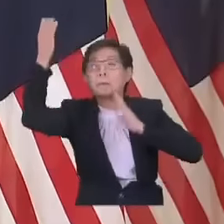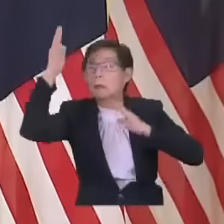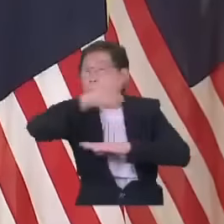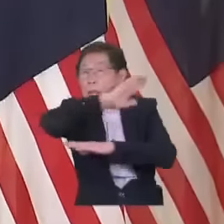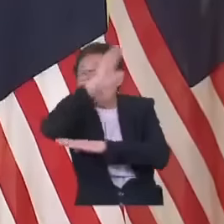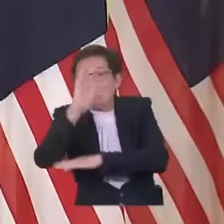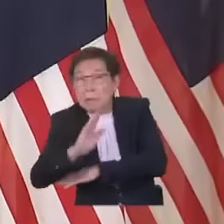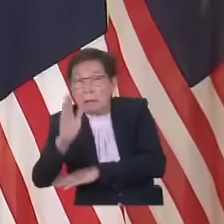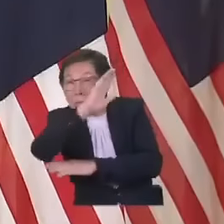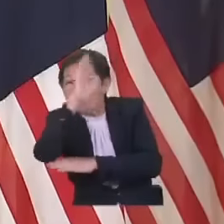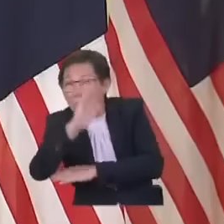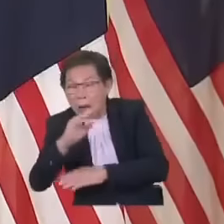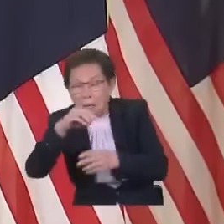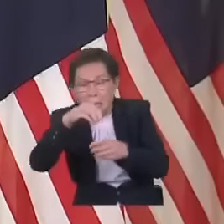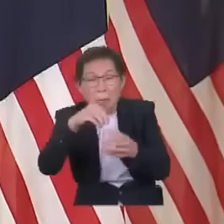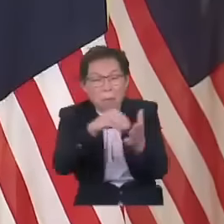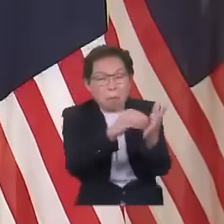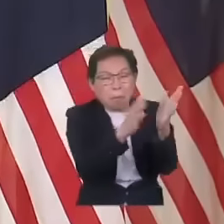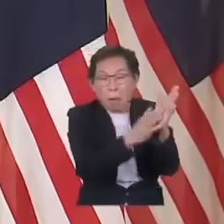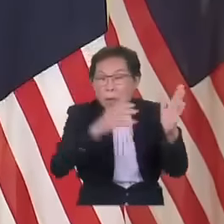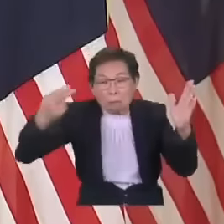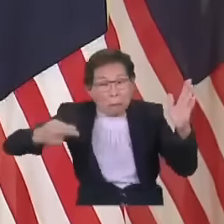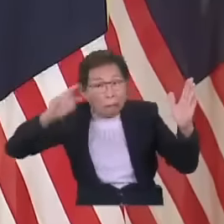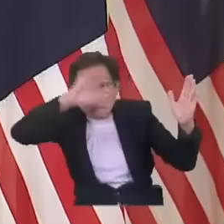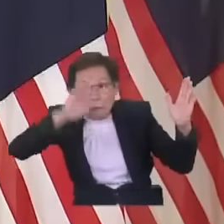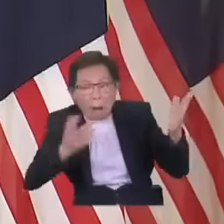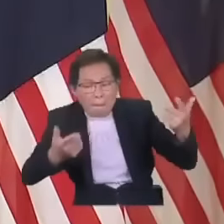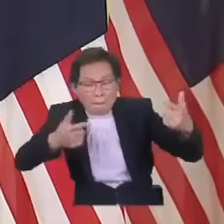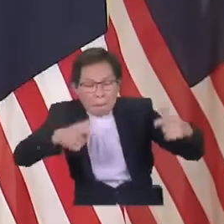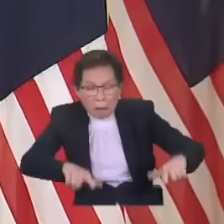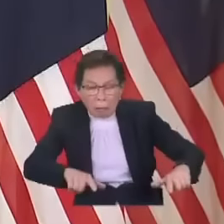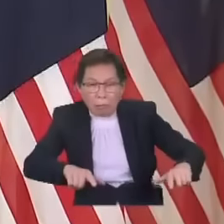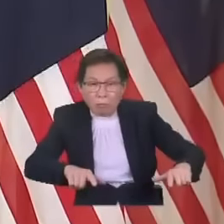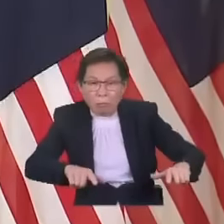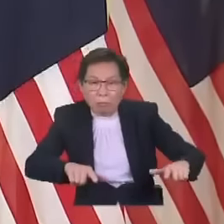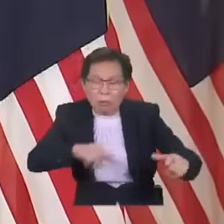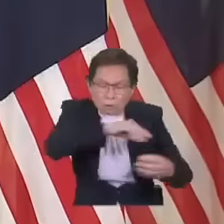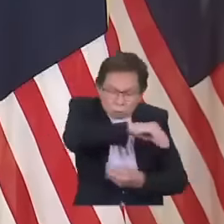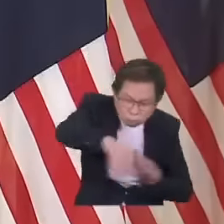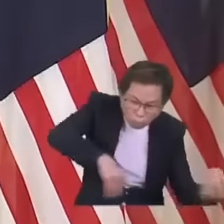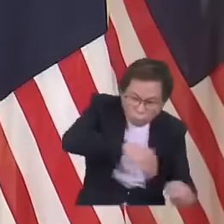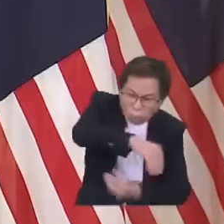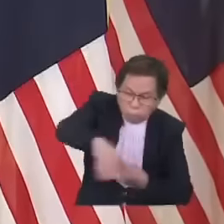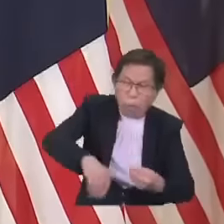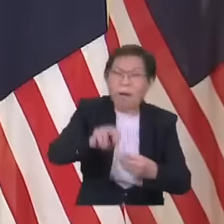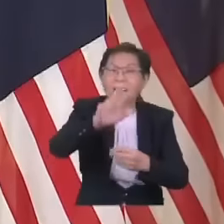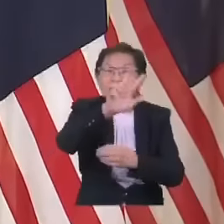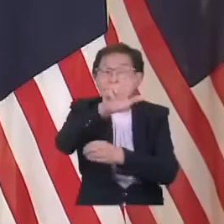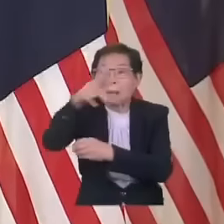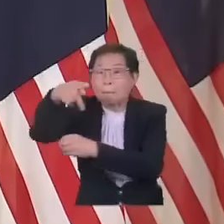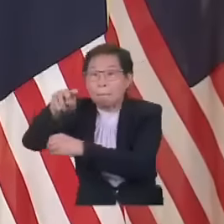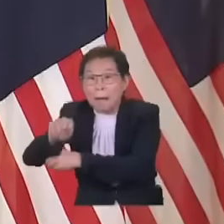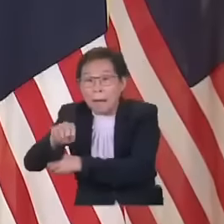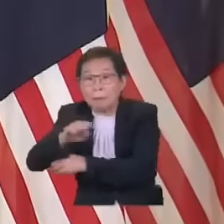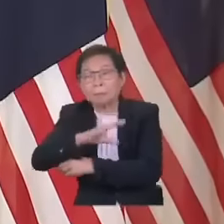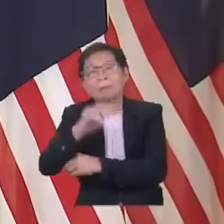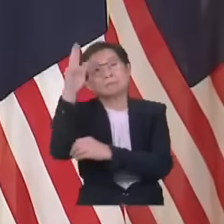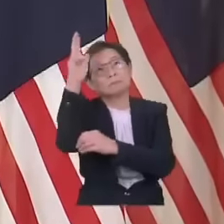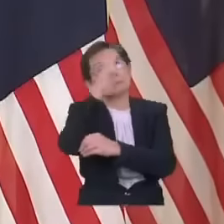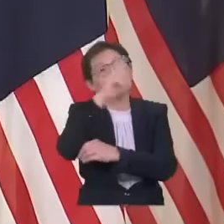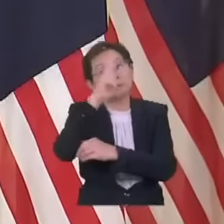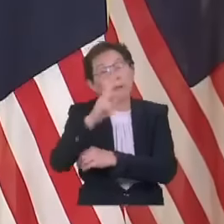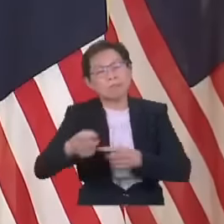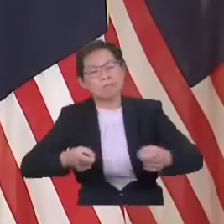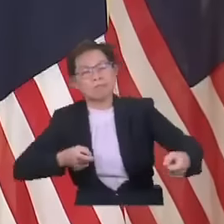pernah terpetri dalam sejarah berlakunya pertukaran 3 Perdana Menteri dan kerajaan